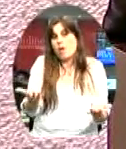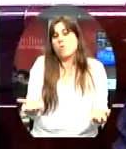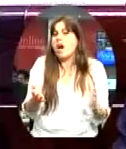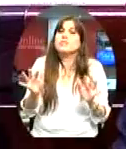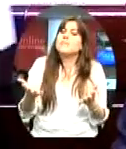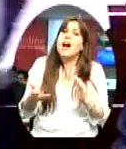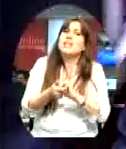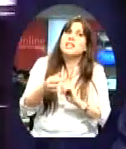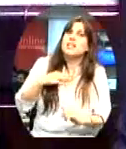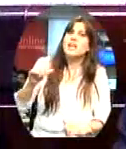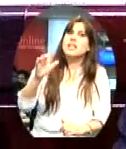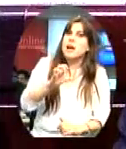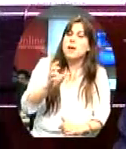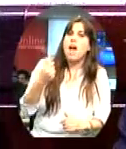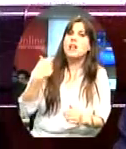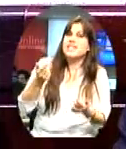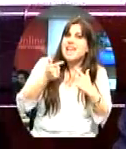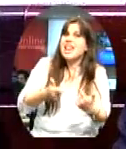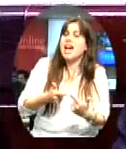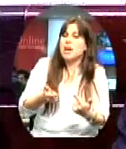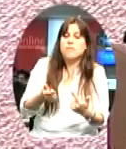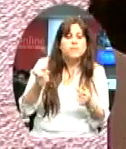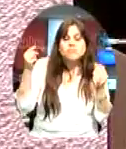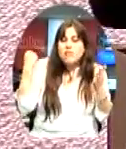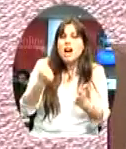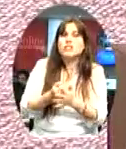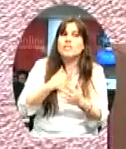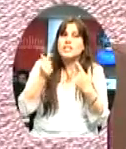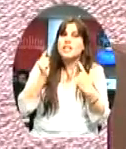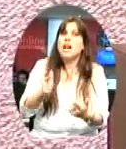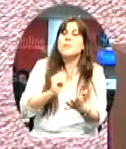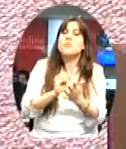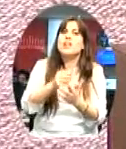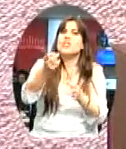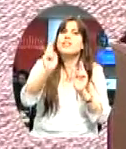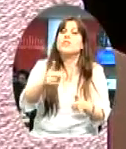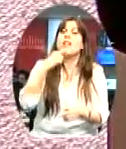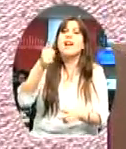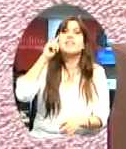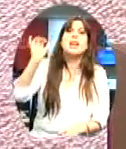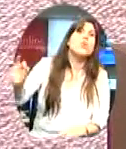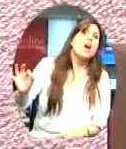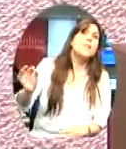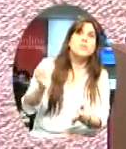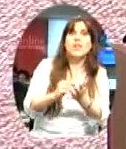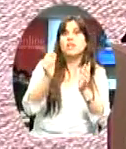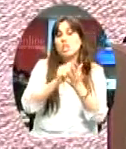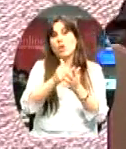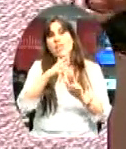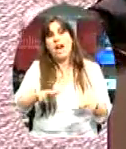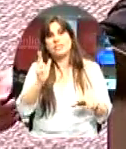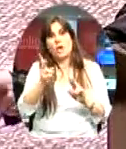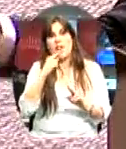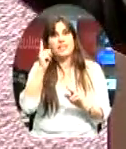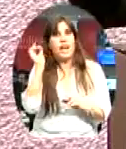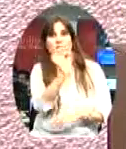כבל? אני אלחם עד טיפת דמי האחרונה, כדי שאתה תוכל להגיד את עמדתך, כדי שעיתון הארץ יוכל להגיד את עמדתו,